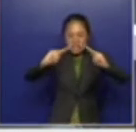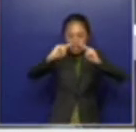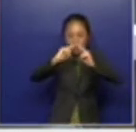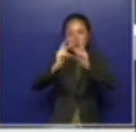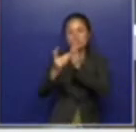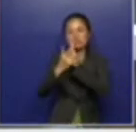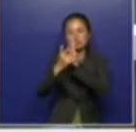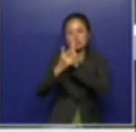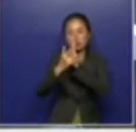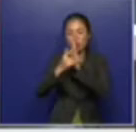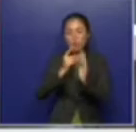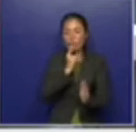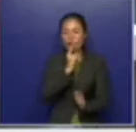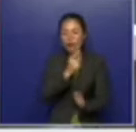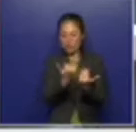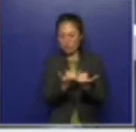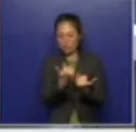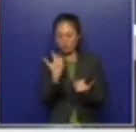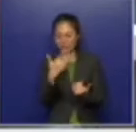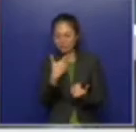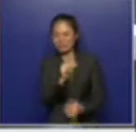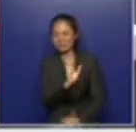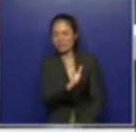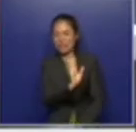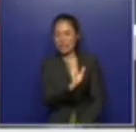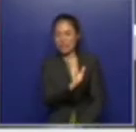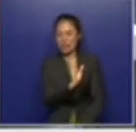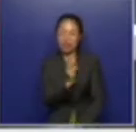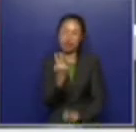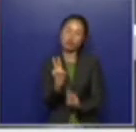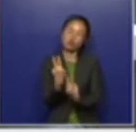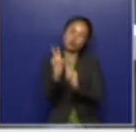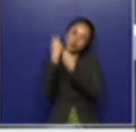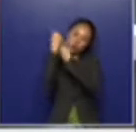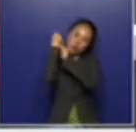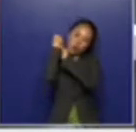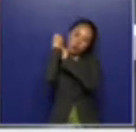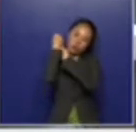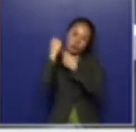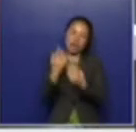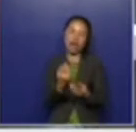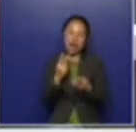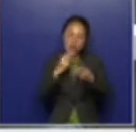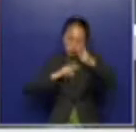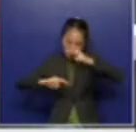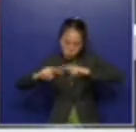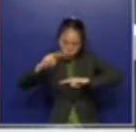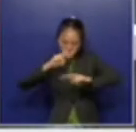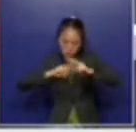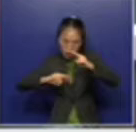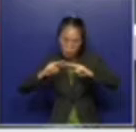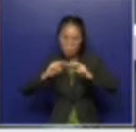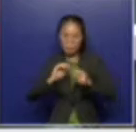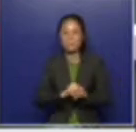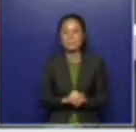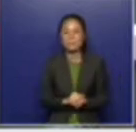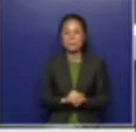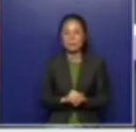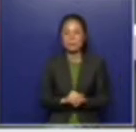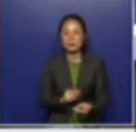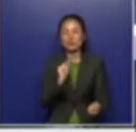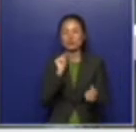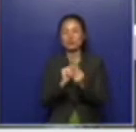นตรีปัจจุบันนะคุณบีเป็นคนปัจจุบันอาจจะไม่เกี่ยวข้องแต่ท่านต้องไปตรวจสอบด้วยที่ผมบอกต่อไปนี้ก็คือเรื่องของ